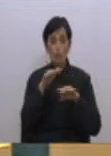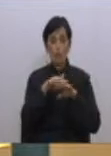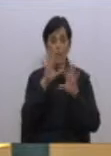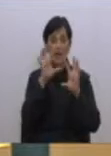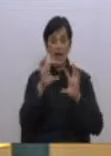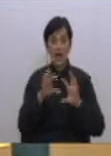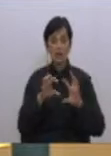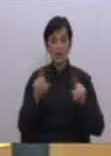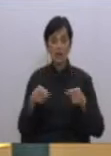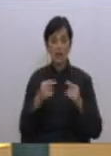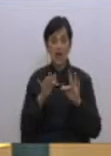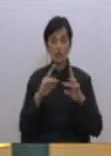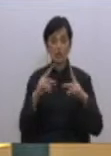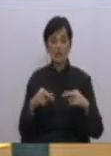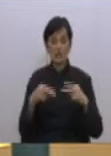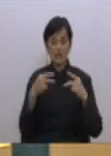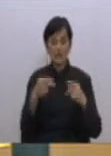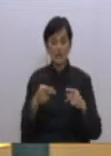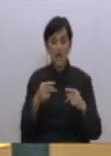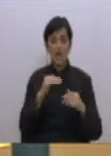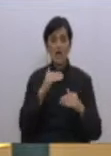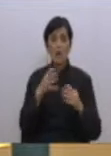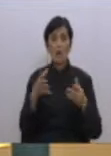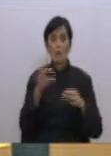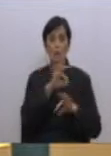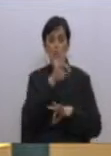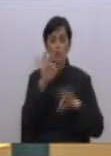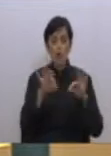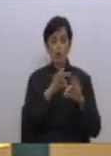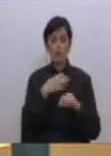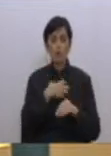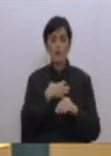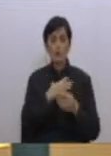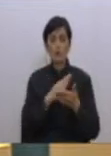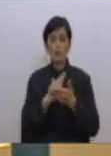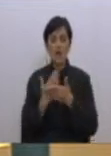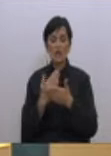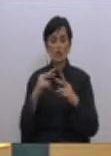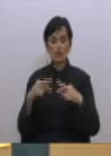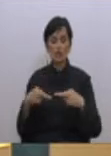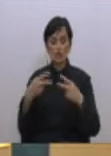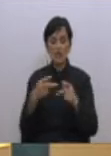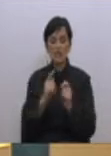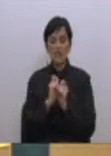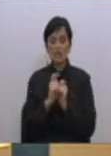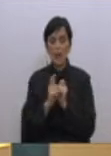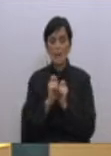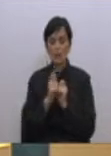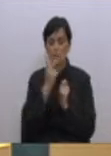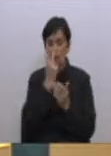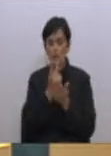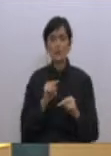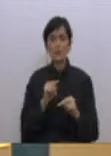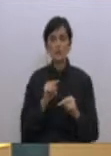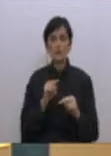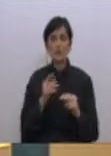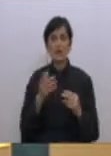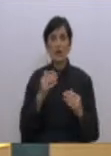კანონში განხორციელებული ცვლილებებისას კაპიტალური პროექტების მნიშვნელოვანი ნაწილს შეეცვალა დაფინანსება. მიუხედავად